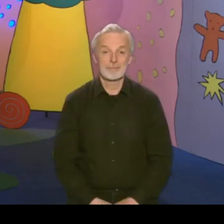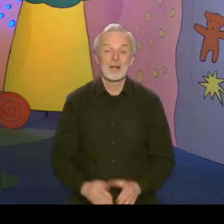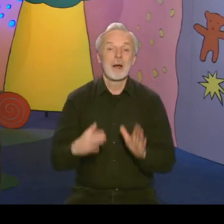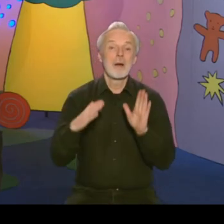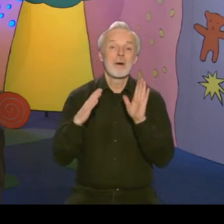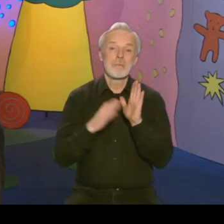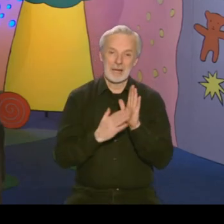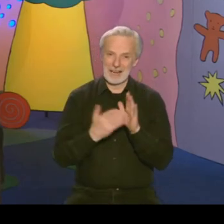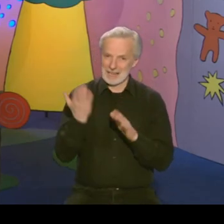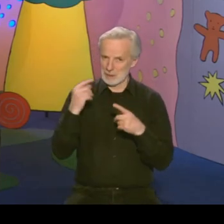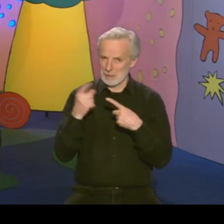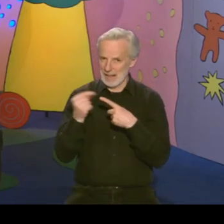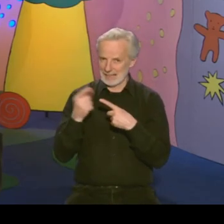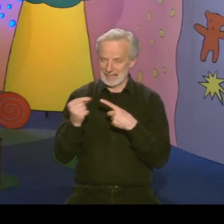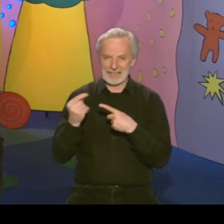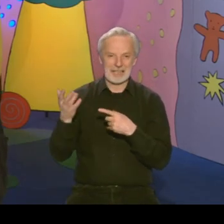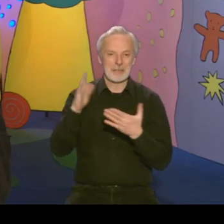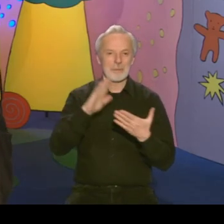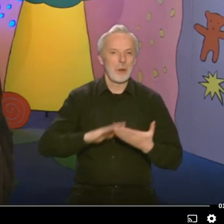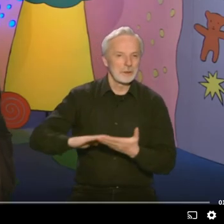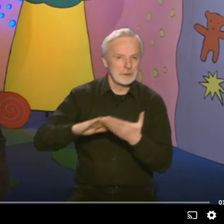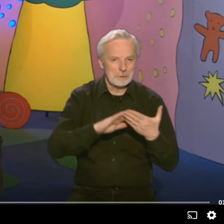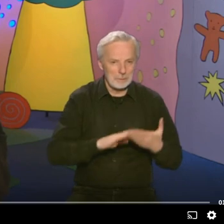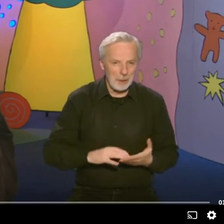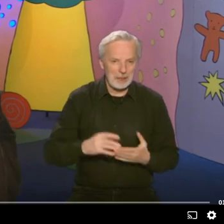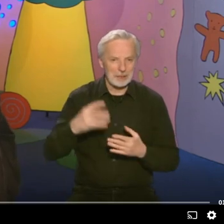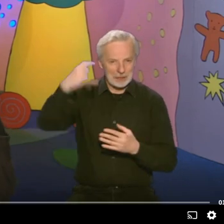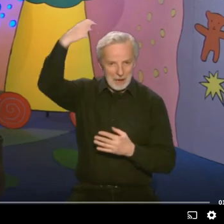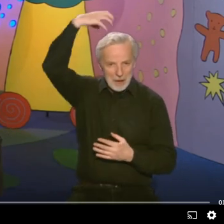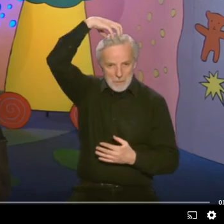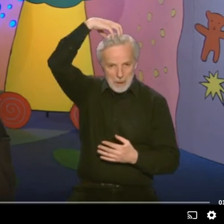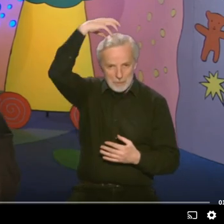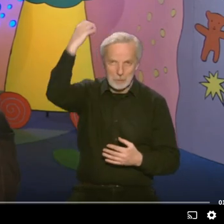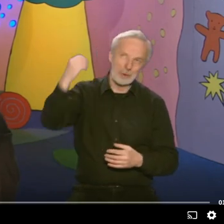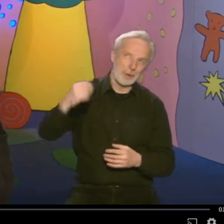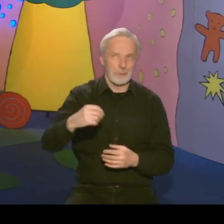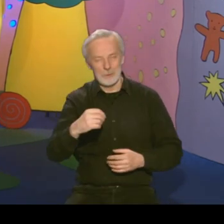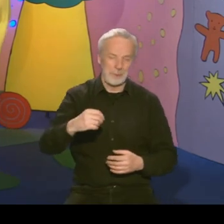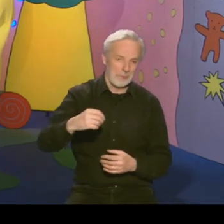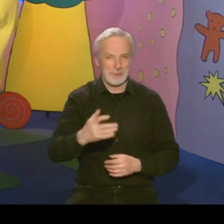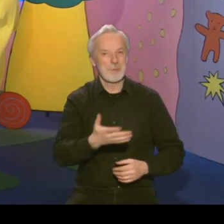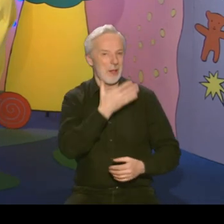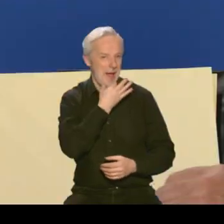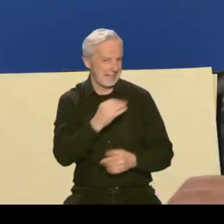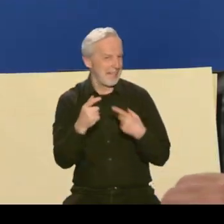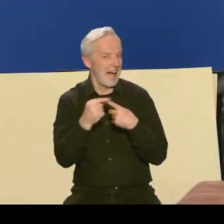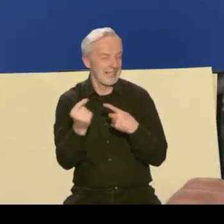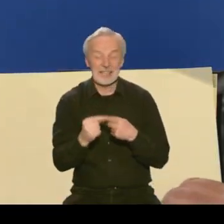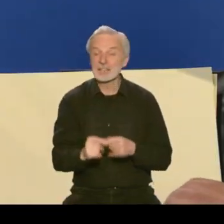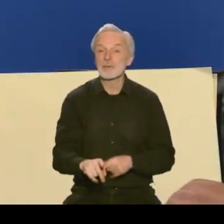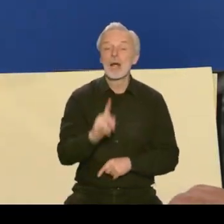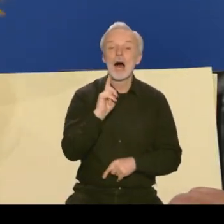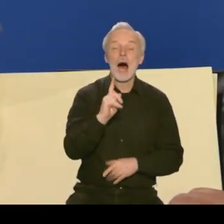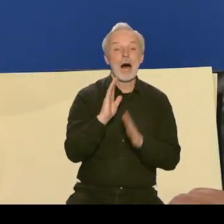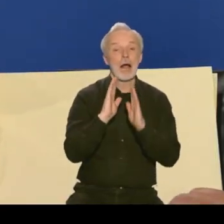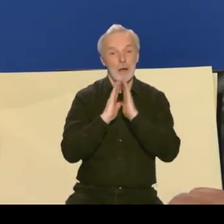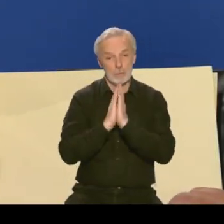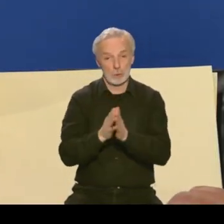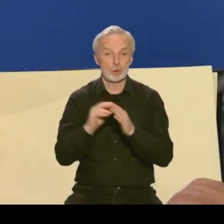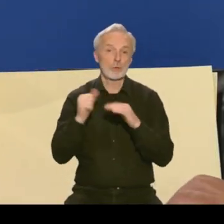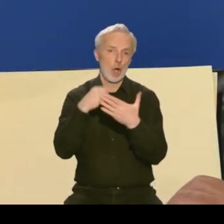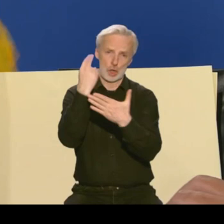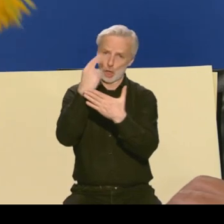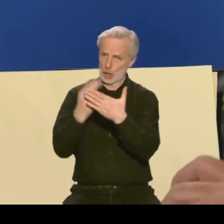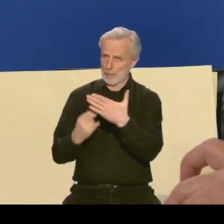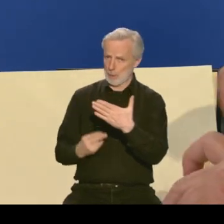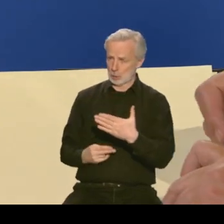To byla legrace, jak jsme spolu bambulkovali, vy? Po celou pohádku. Jo, a nemůžeš mi ještě namalovat